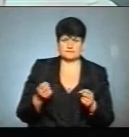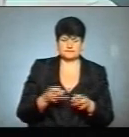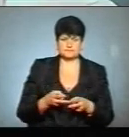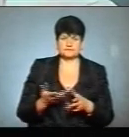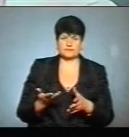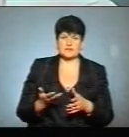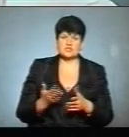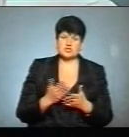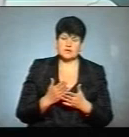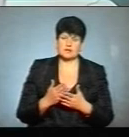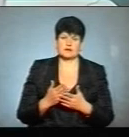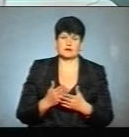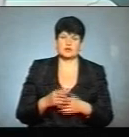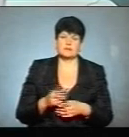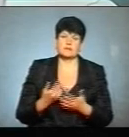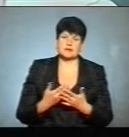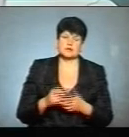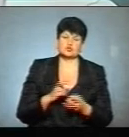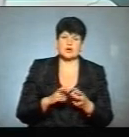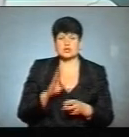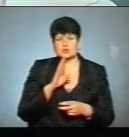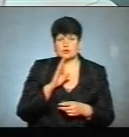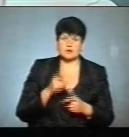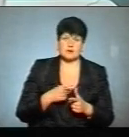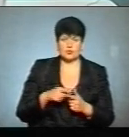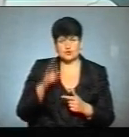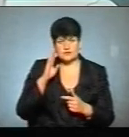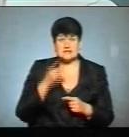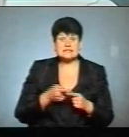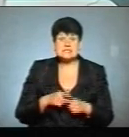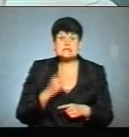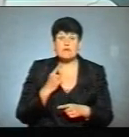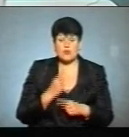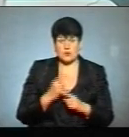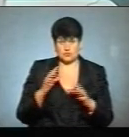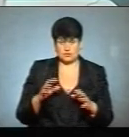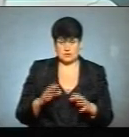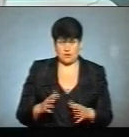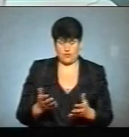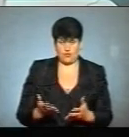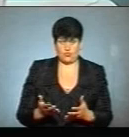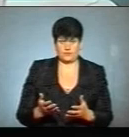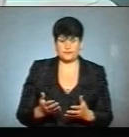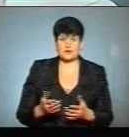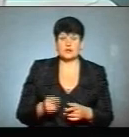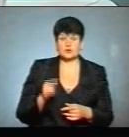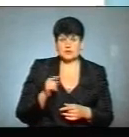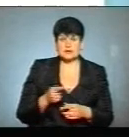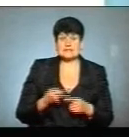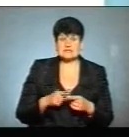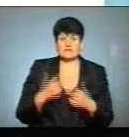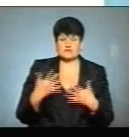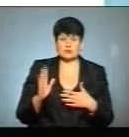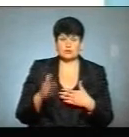роботодавці вимоги, коли вони шукають жінок або чоловіків? По-перше, це заборонено законом, і якщо то це вже тоді йде певне покарання,